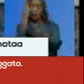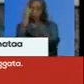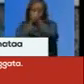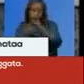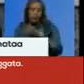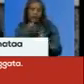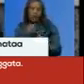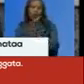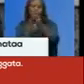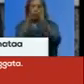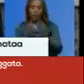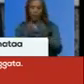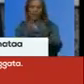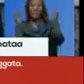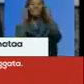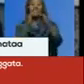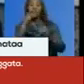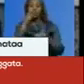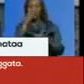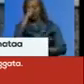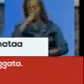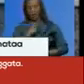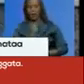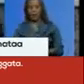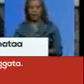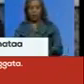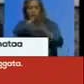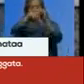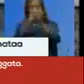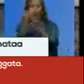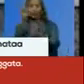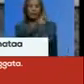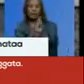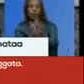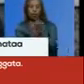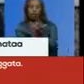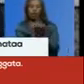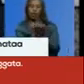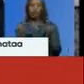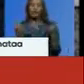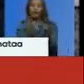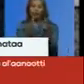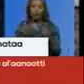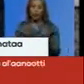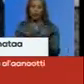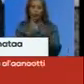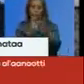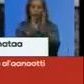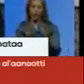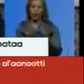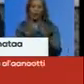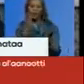ሳይሆን የዴሞክራሲና የፍትህ ነው ብለን እናምናለን። የሁሉም ዜጎች ኢኮኖሚያዊ ተጠቃሚነት፣ ማኅበራዊ